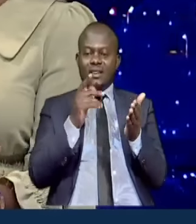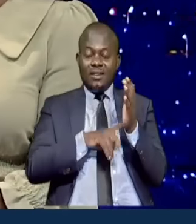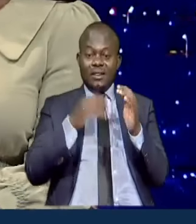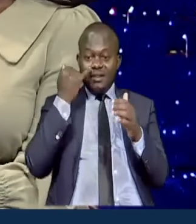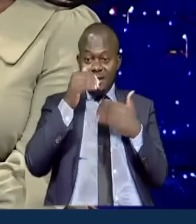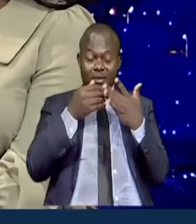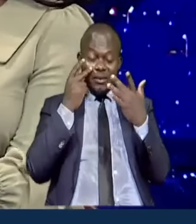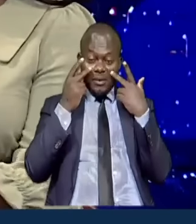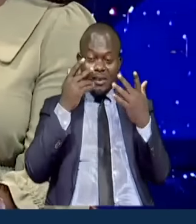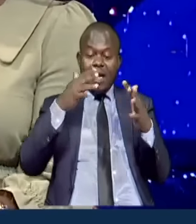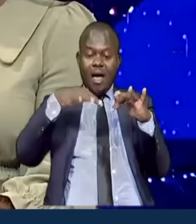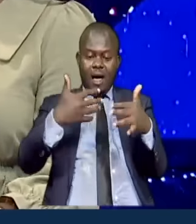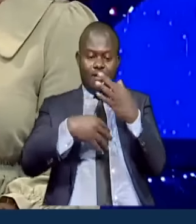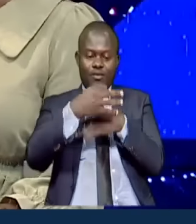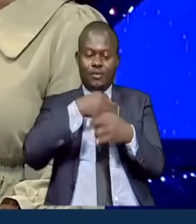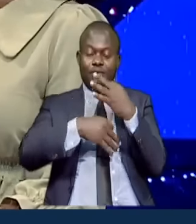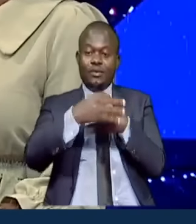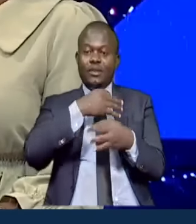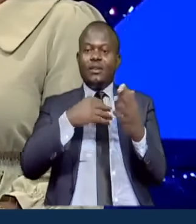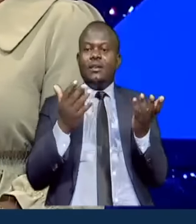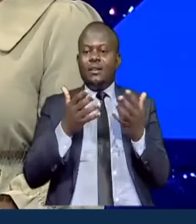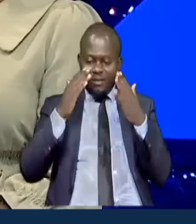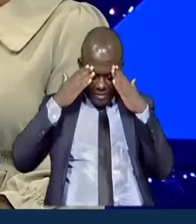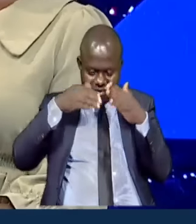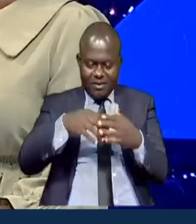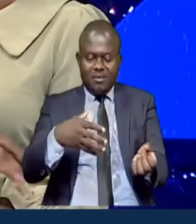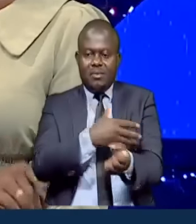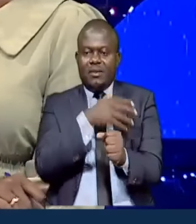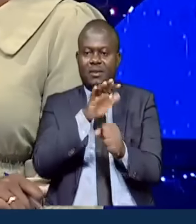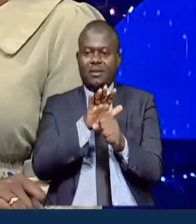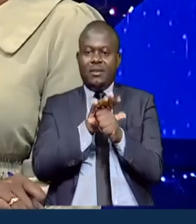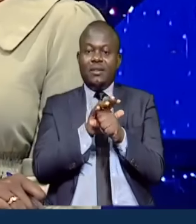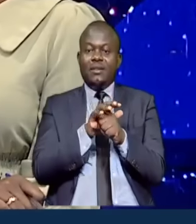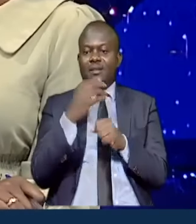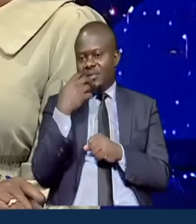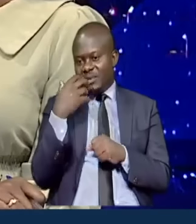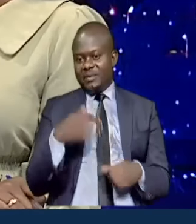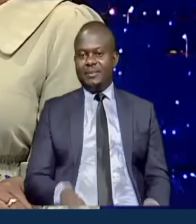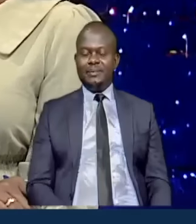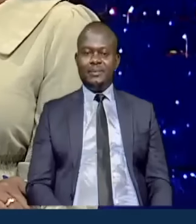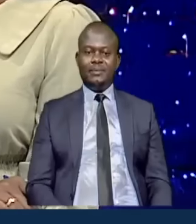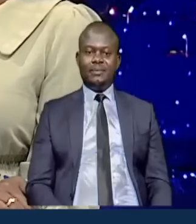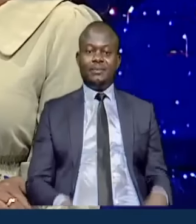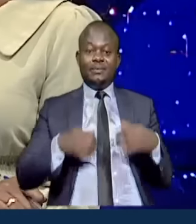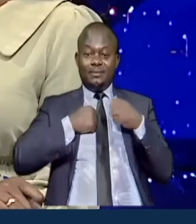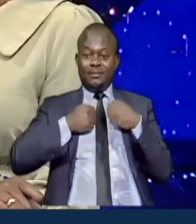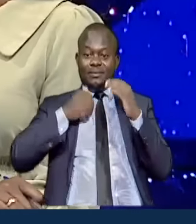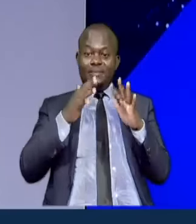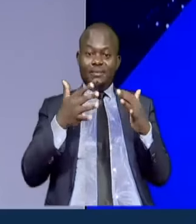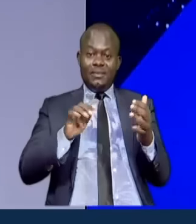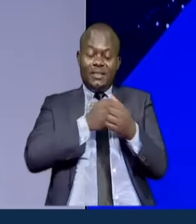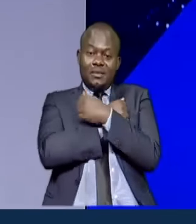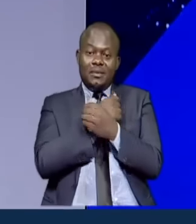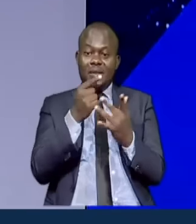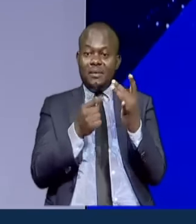aho uru ruganda rw'ubuhanzi rugeze ubona ari hakwiriye gushyirwa imbaraga cyane cyane muri sinema Abanyarwanda bamaze kubikunda ibintu